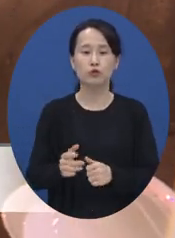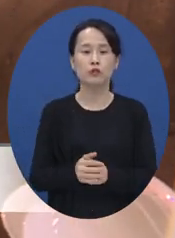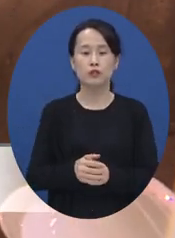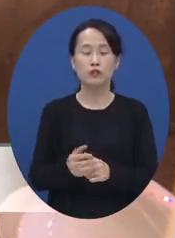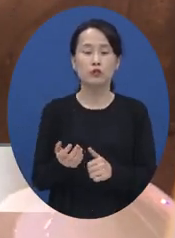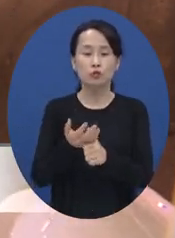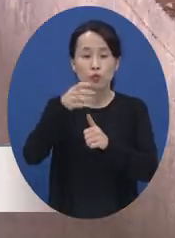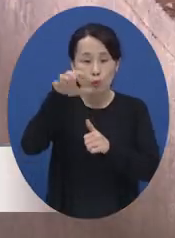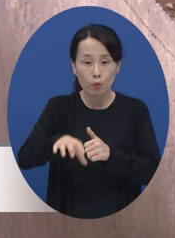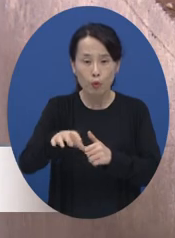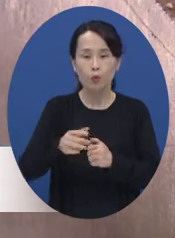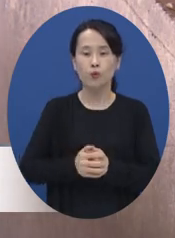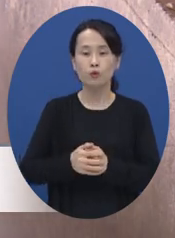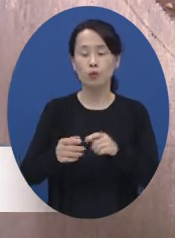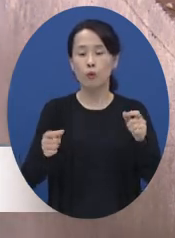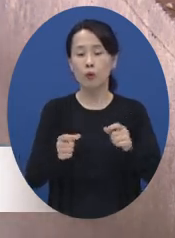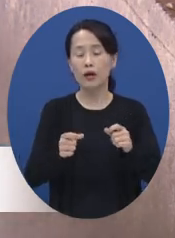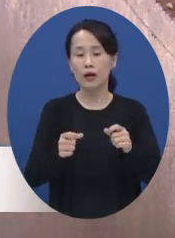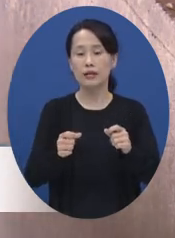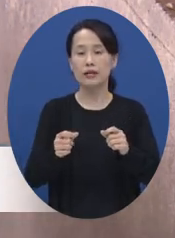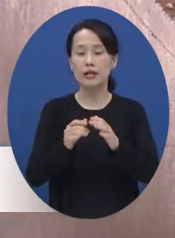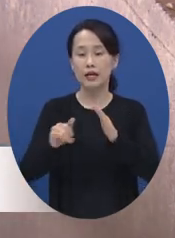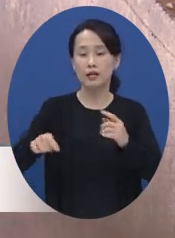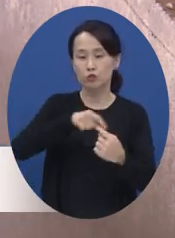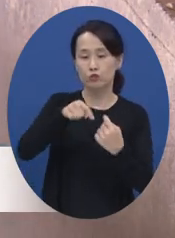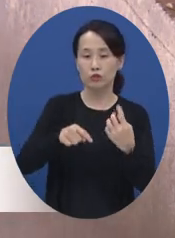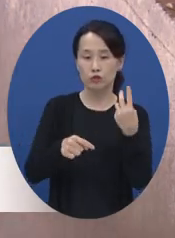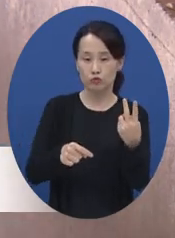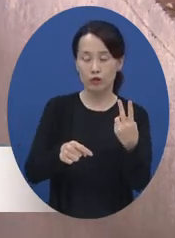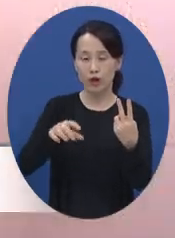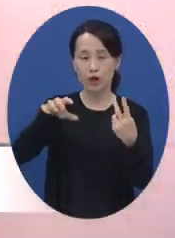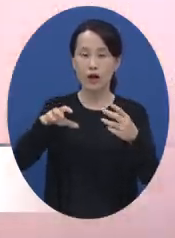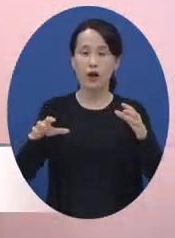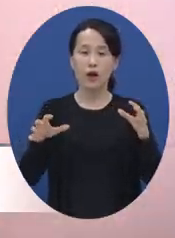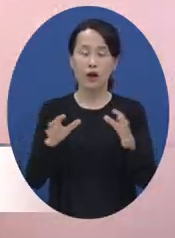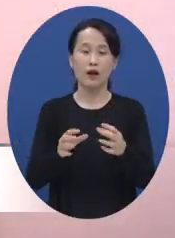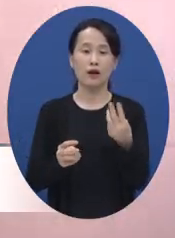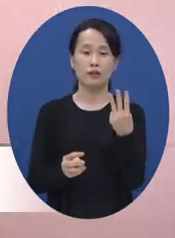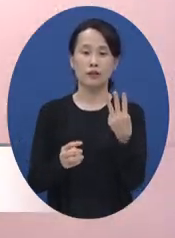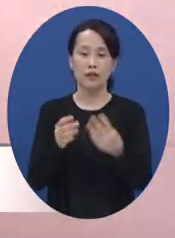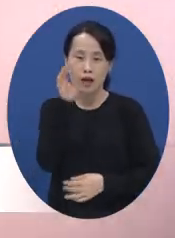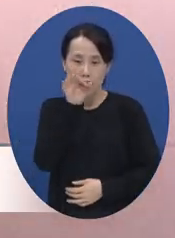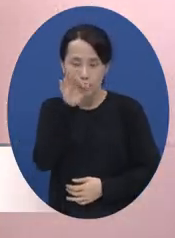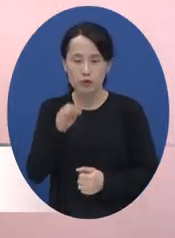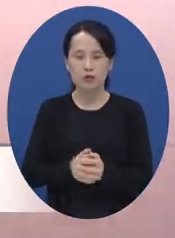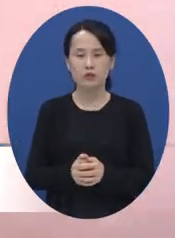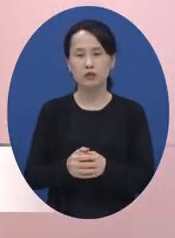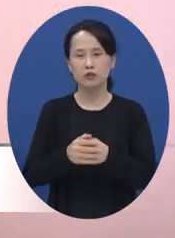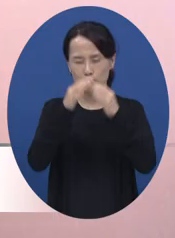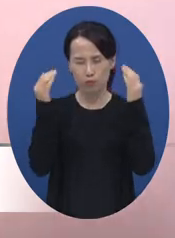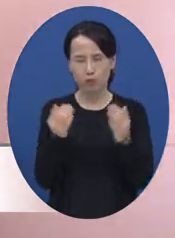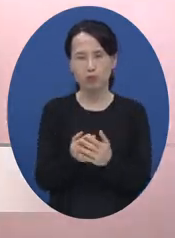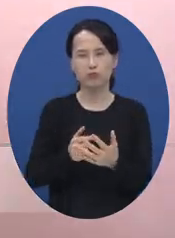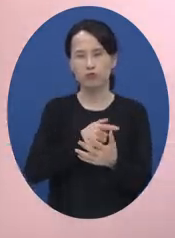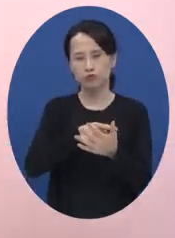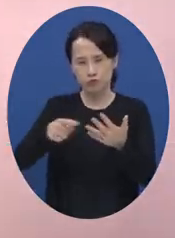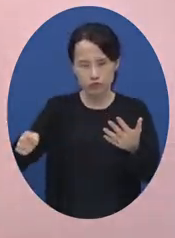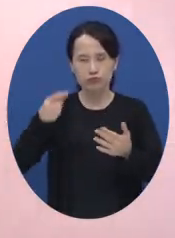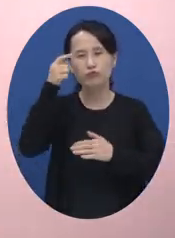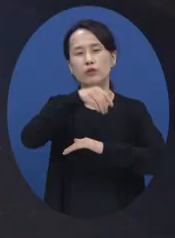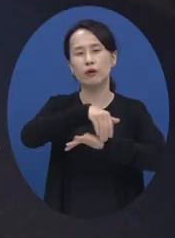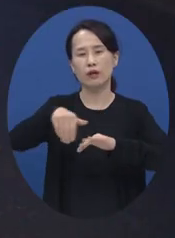돼지와 발생농장의 가족이 운영하는 두개 농장의 돼지도 예방적 차원에서 모두 살처분하기로